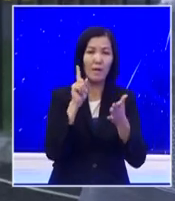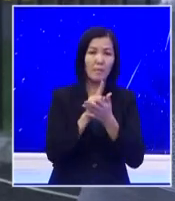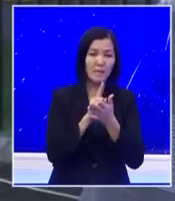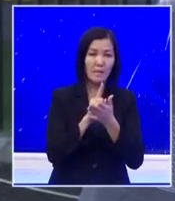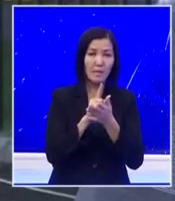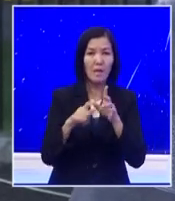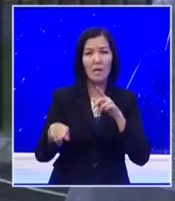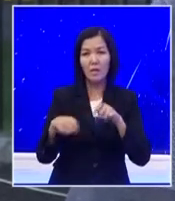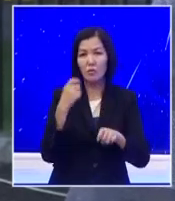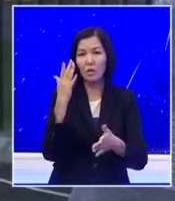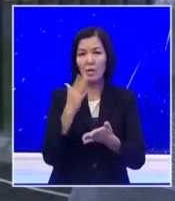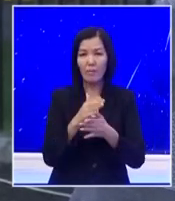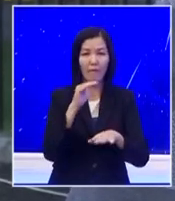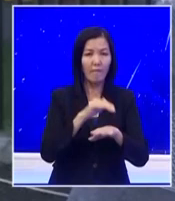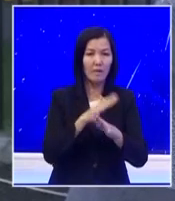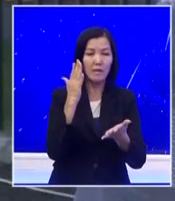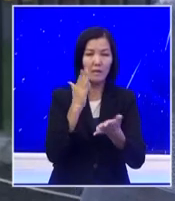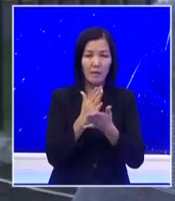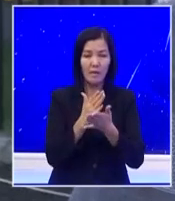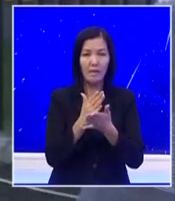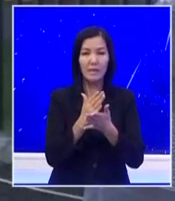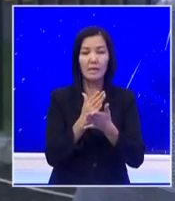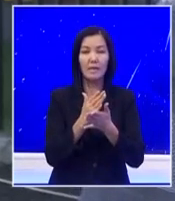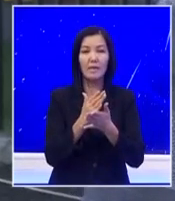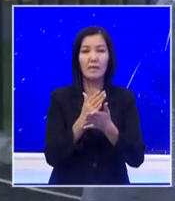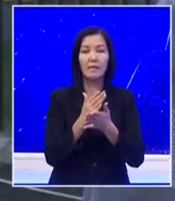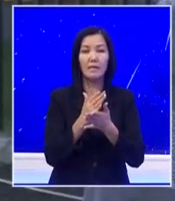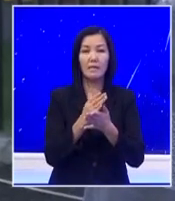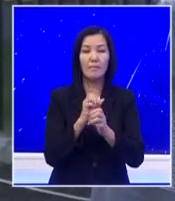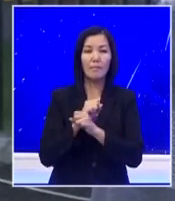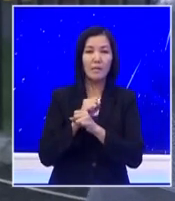режимдерін бұзылған анықталған. База одағында жұмыс істейтін